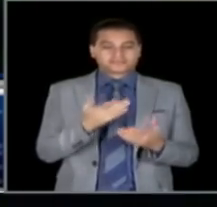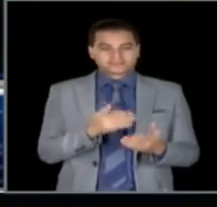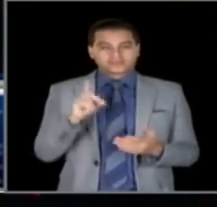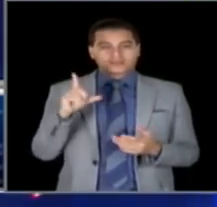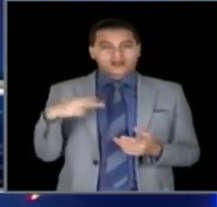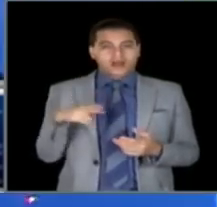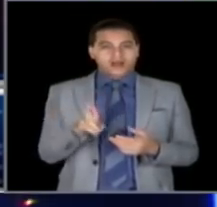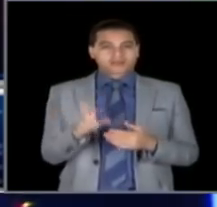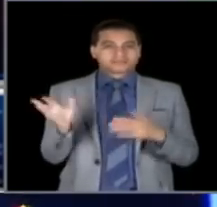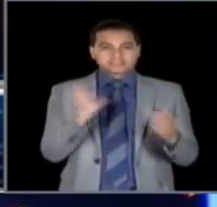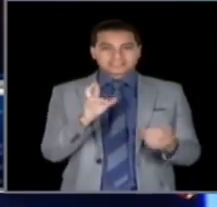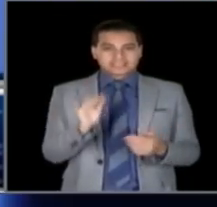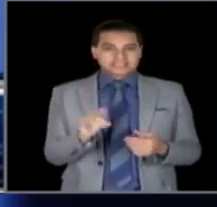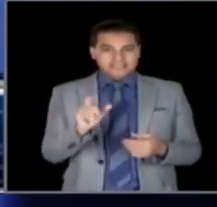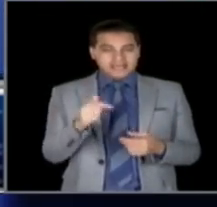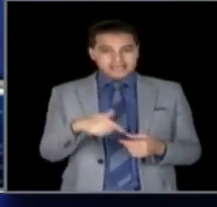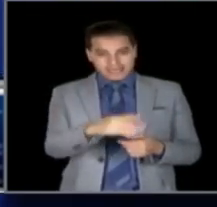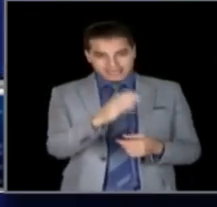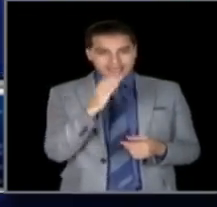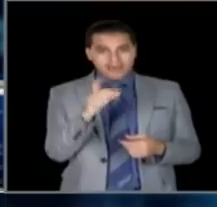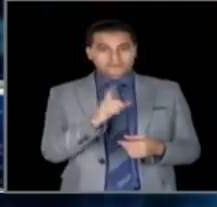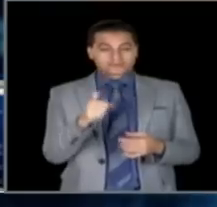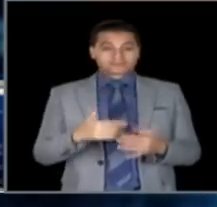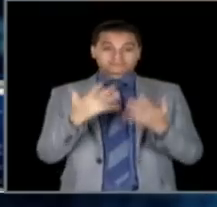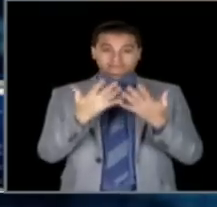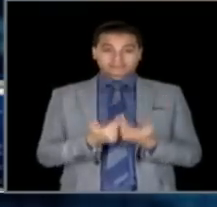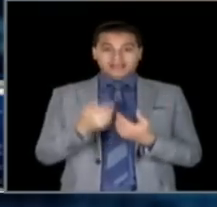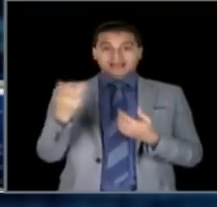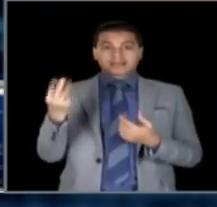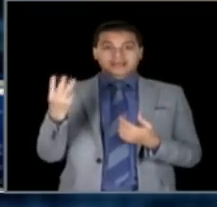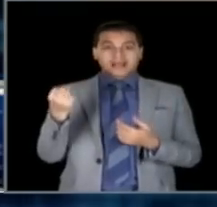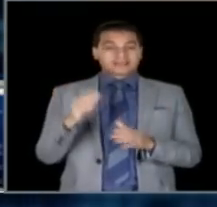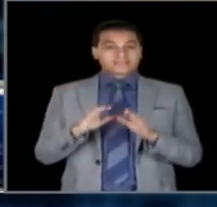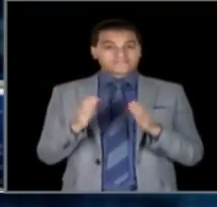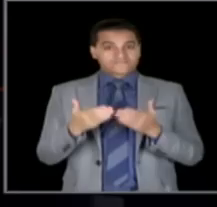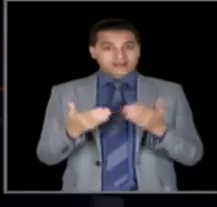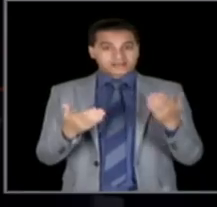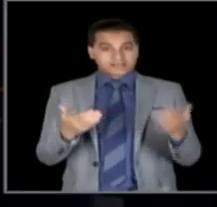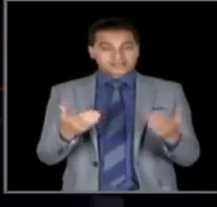طلعت زين هي الإجابة الصحيحة. وكده نتيجة 30 فايترز،